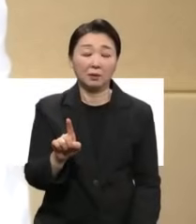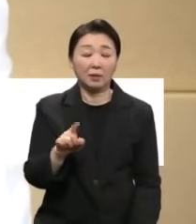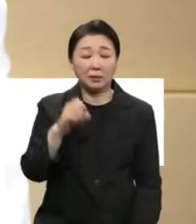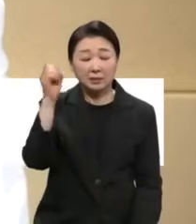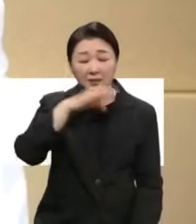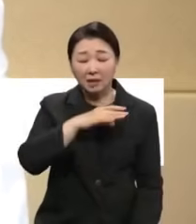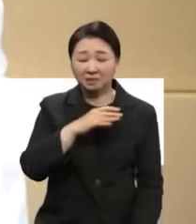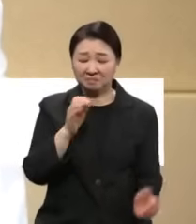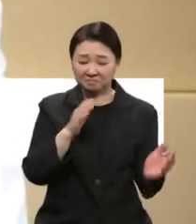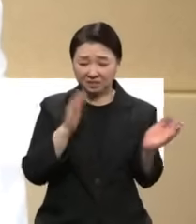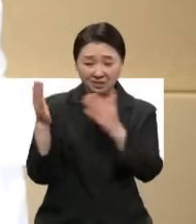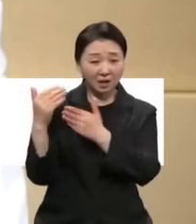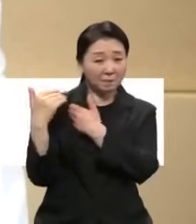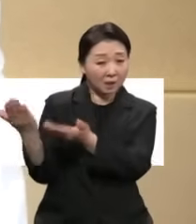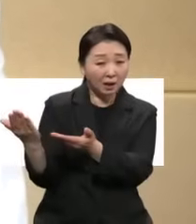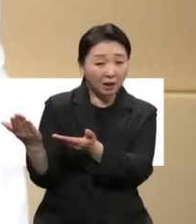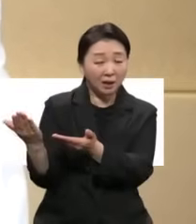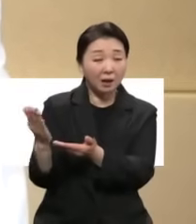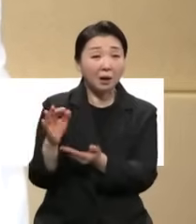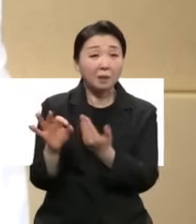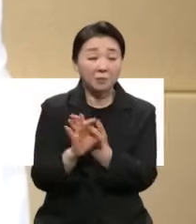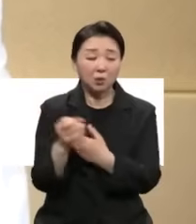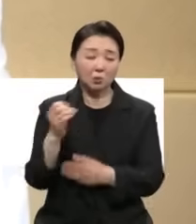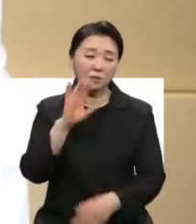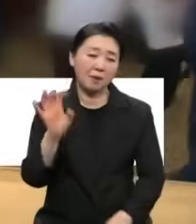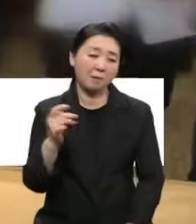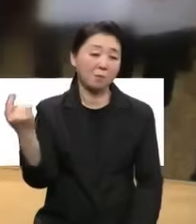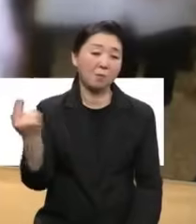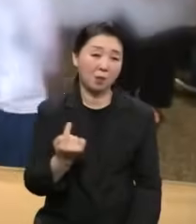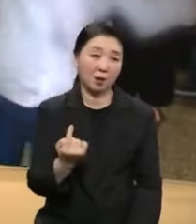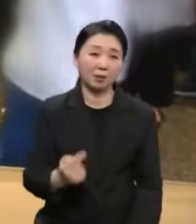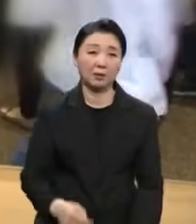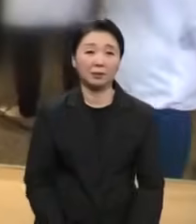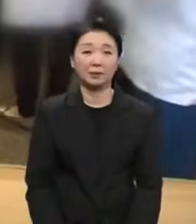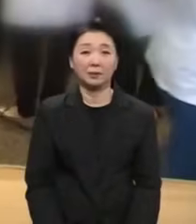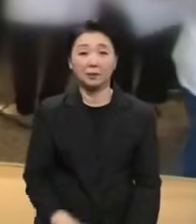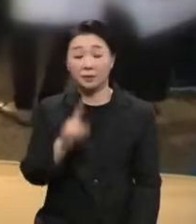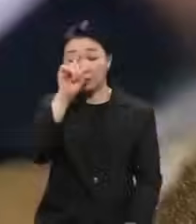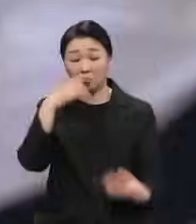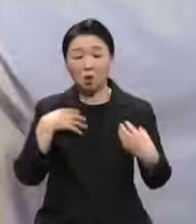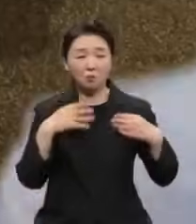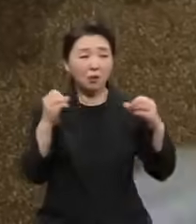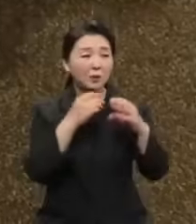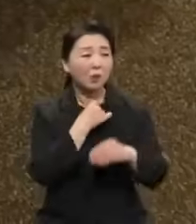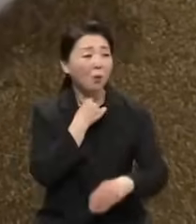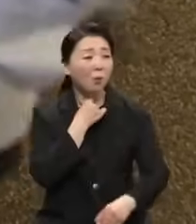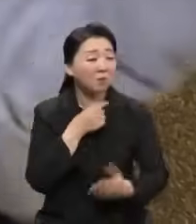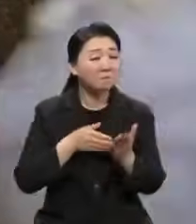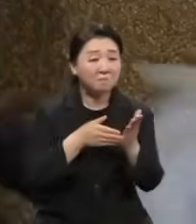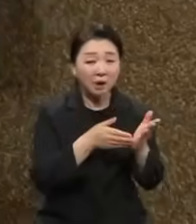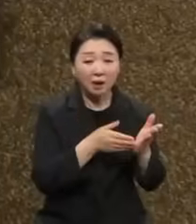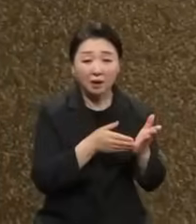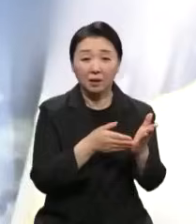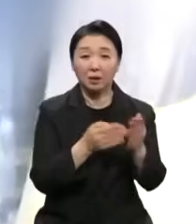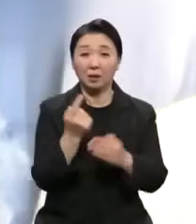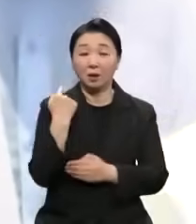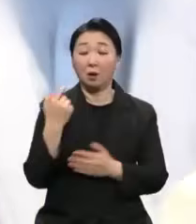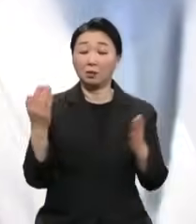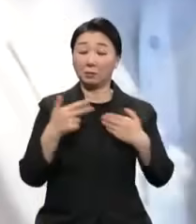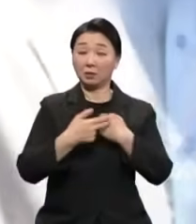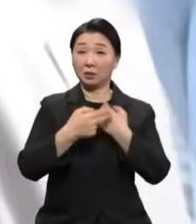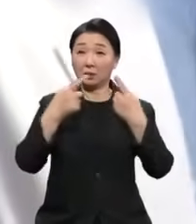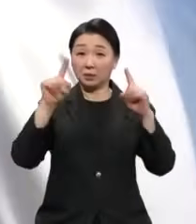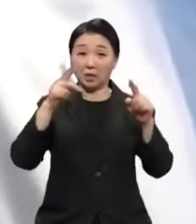지나간다면 아마 이런 일들은 또다시 반복이 될 거라고. 정부가 대화에 나서겠다고 했지만 어제부터 의대